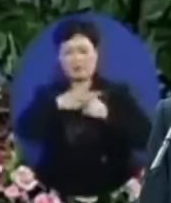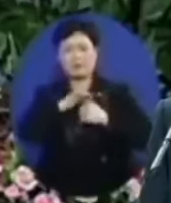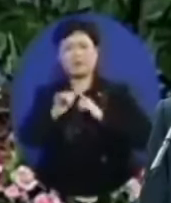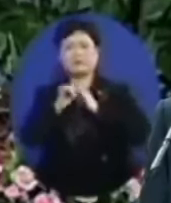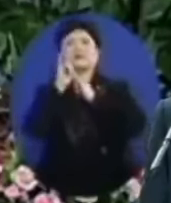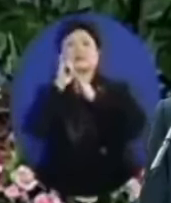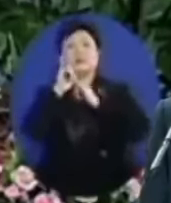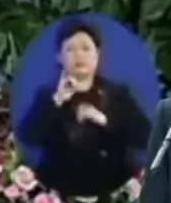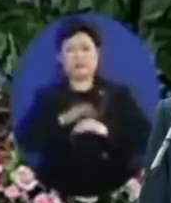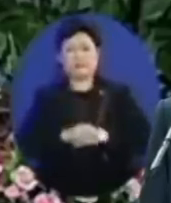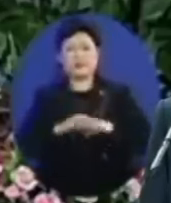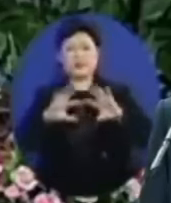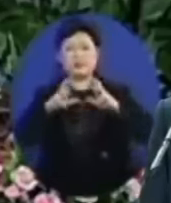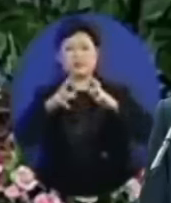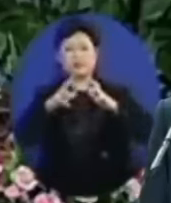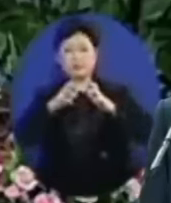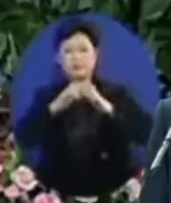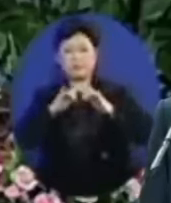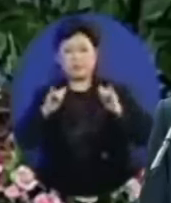것입니다.